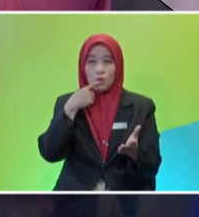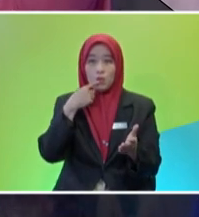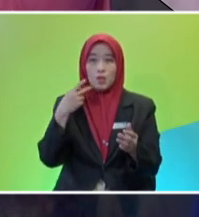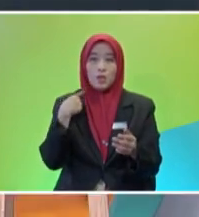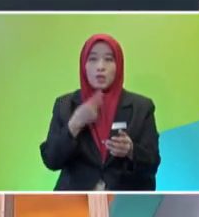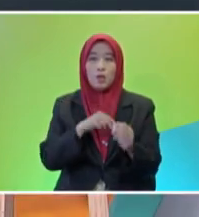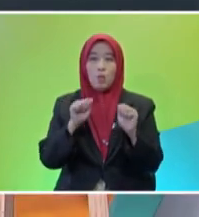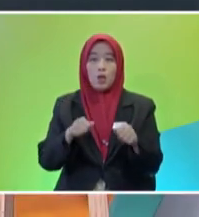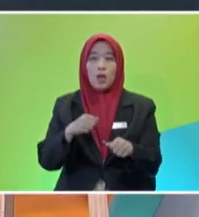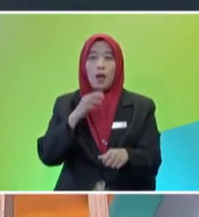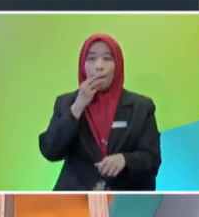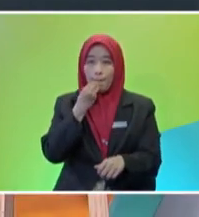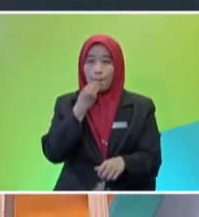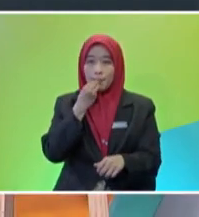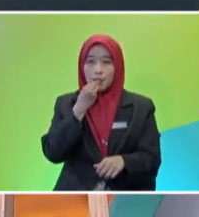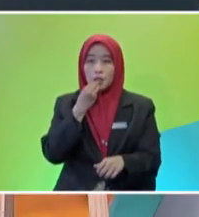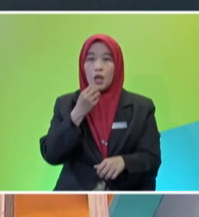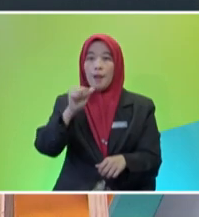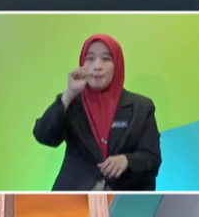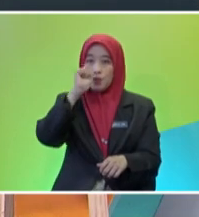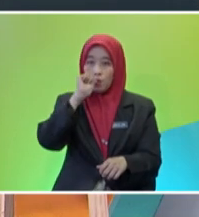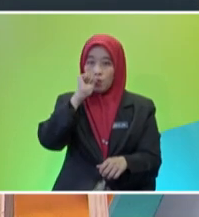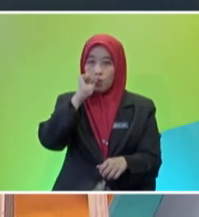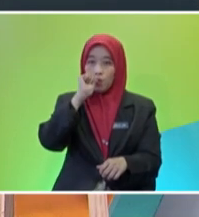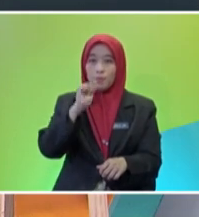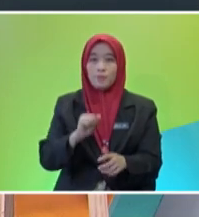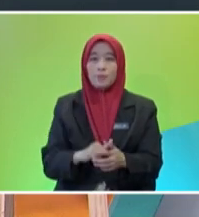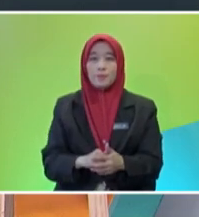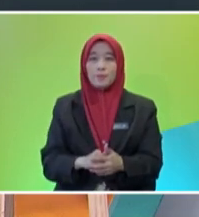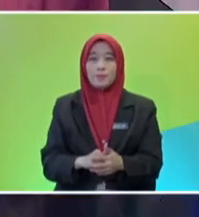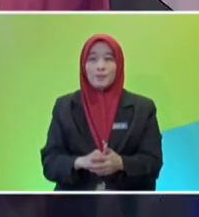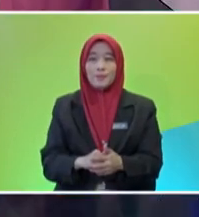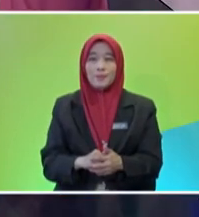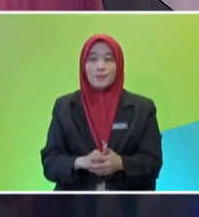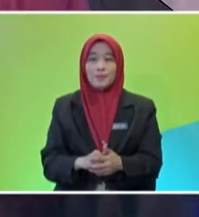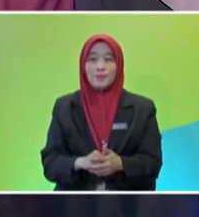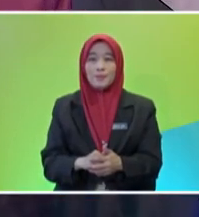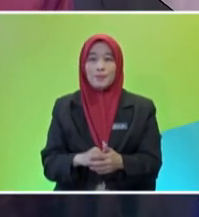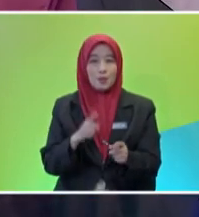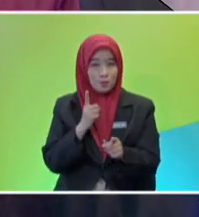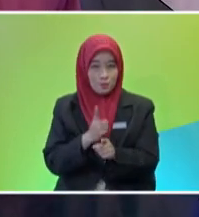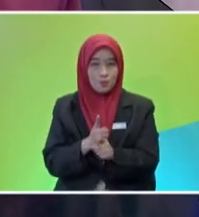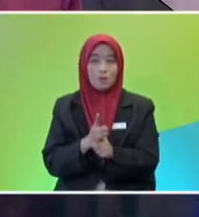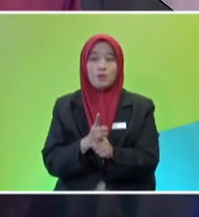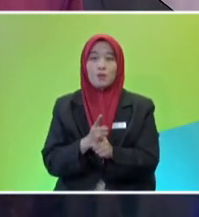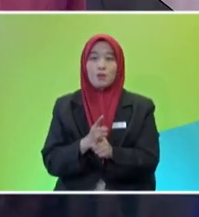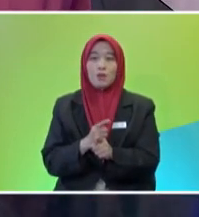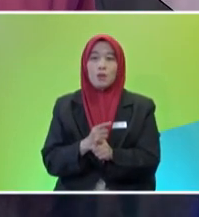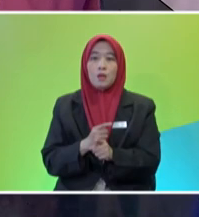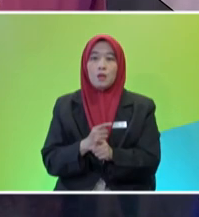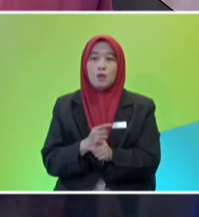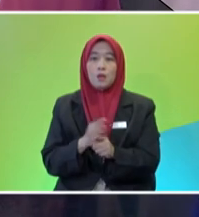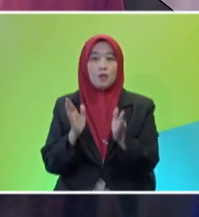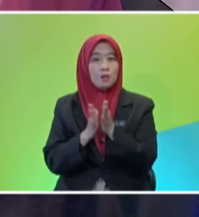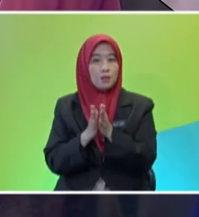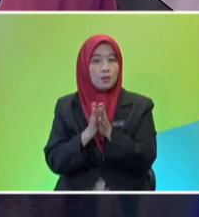boleh minum. Apa lagi cikgu kita boleh buat? Makan, minum. Okey, betul Irfan? Betul tu. Betul tu. Kita buat tangan untuk